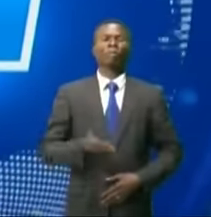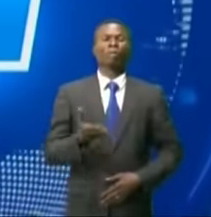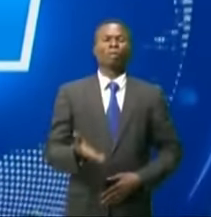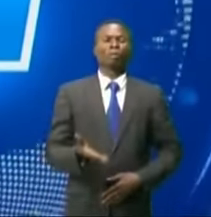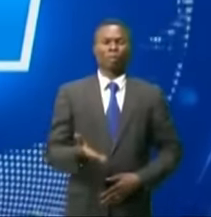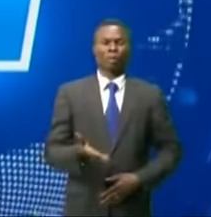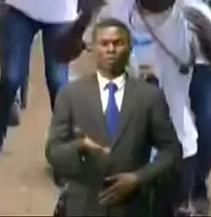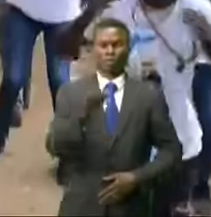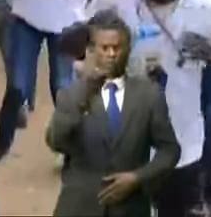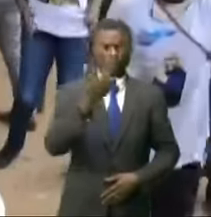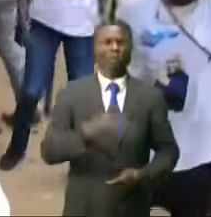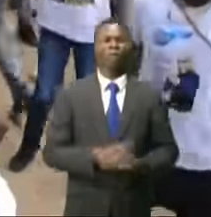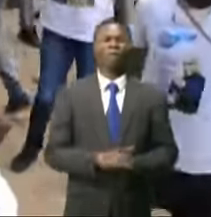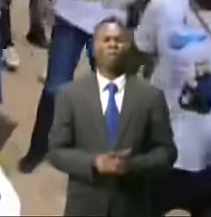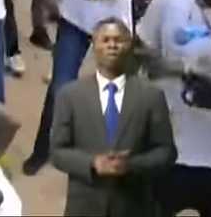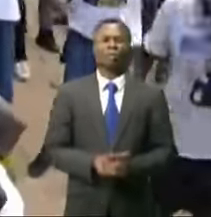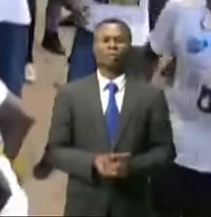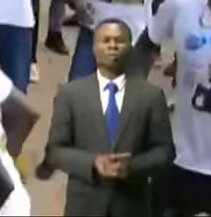Tshisekedi Tshilombo.